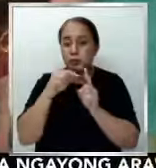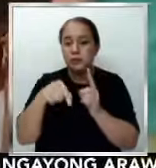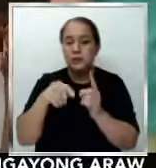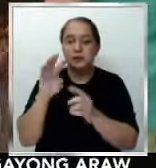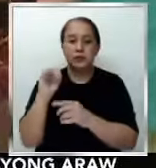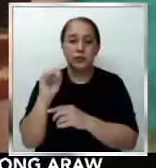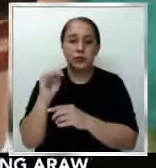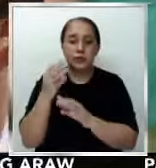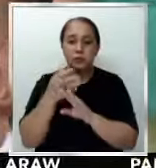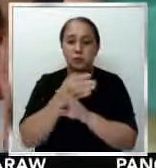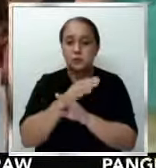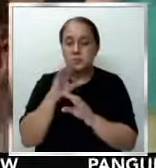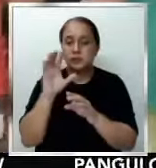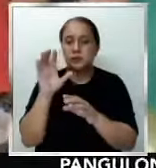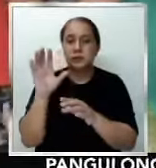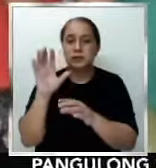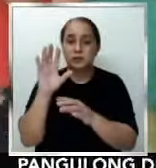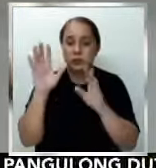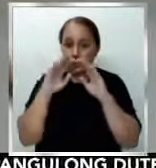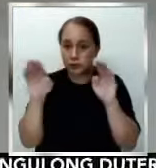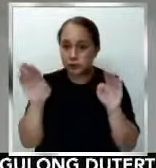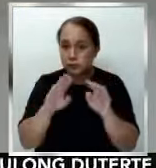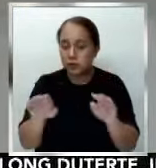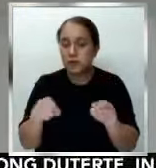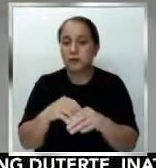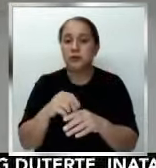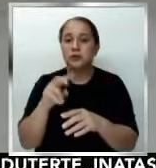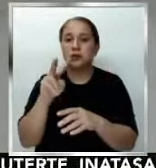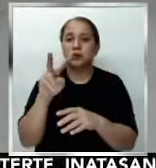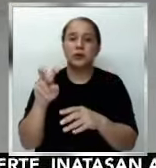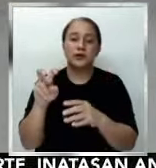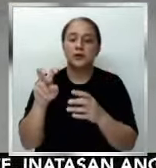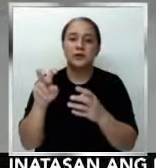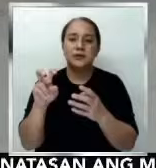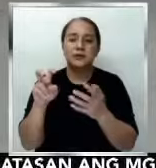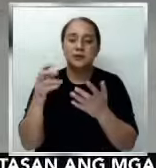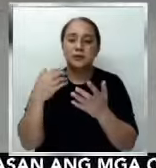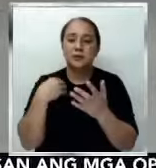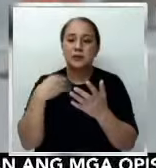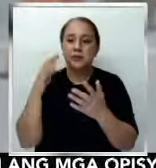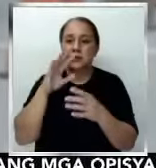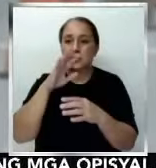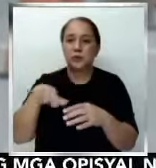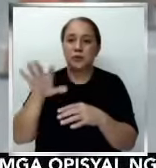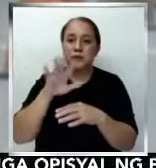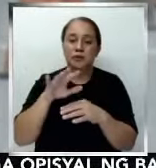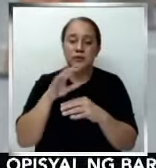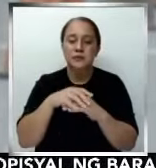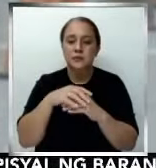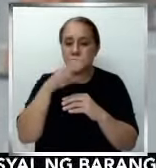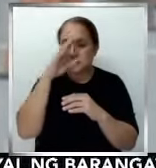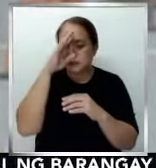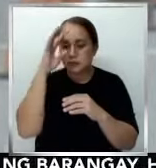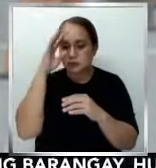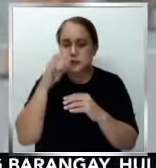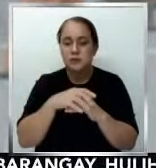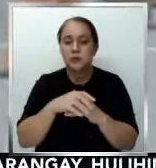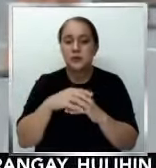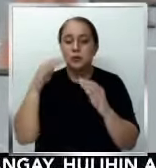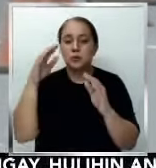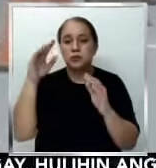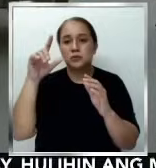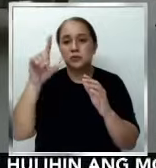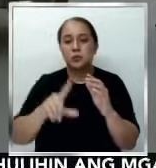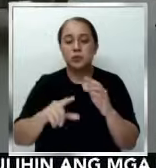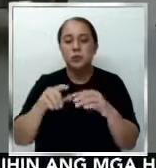magpasko, 255 bagong kaso ang naitala ngayong araw sa buong probinsya ng Cavite. Mababa raw ang kanilang hospital bed utilization